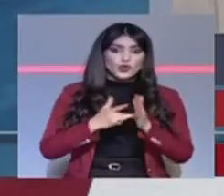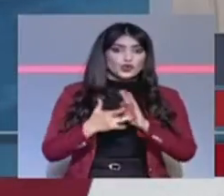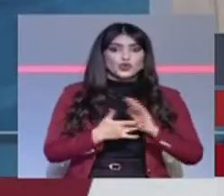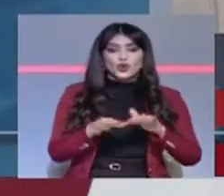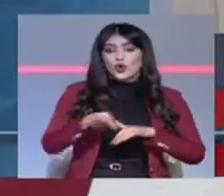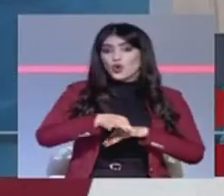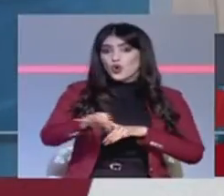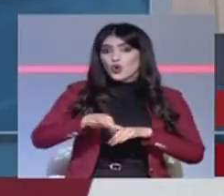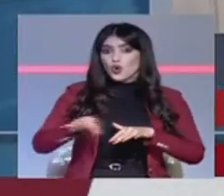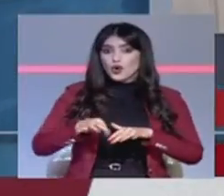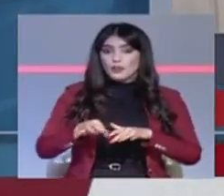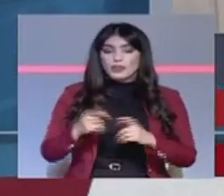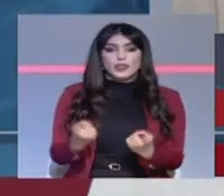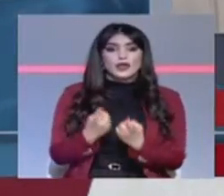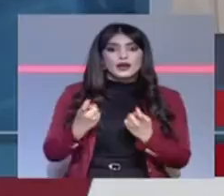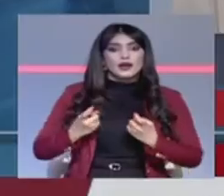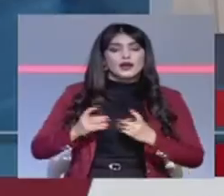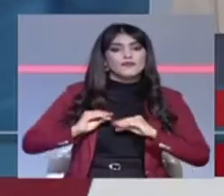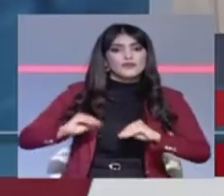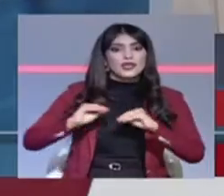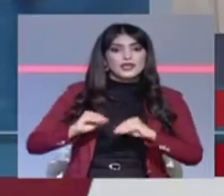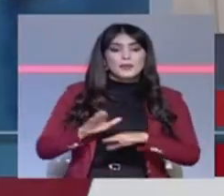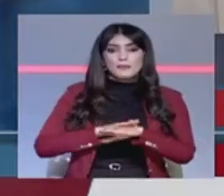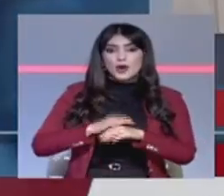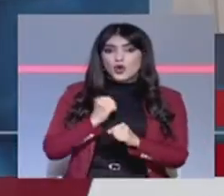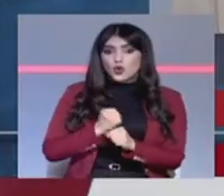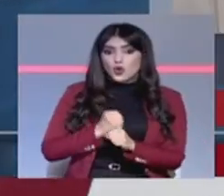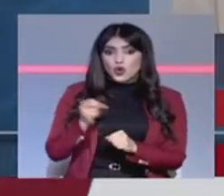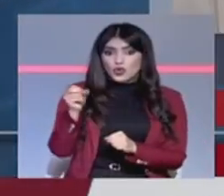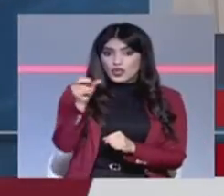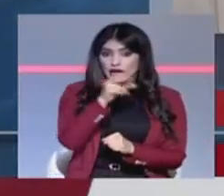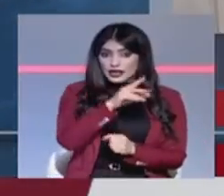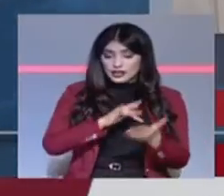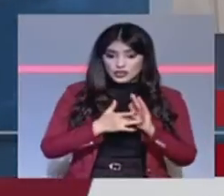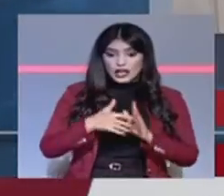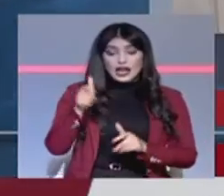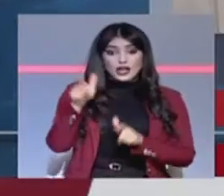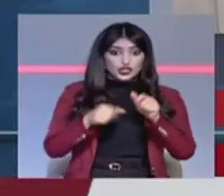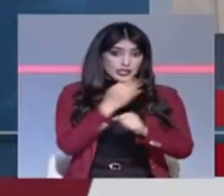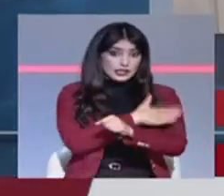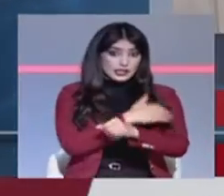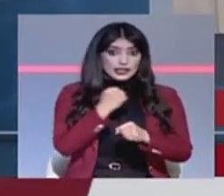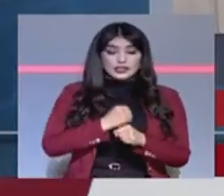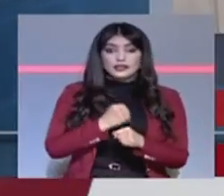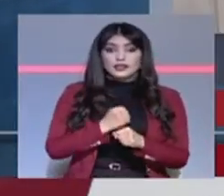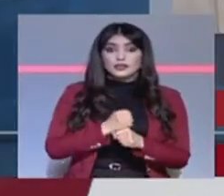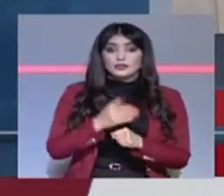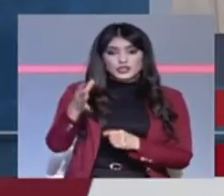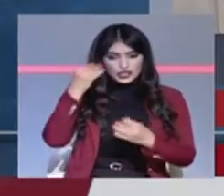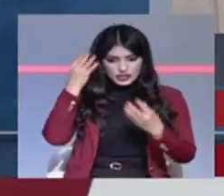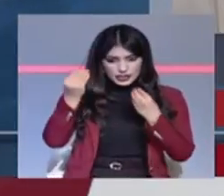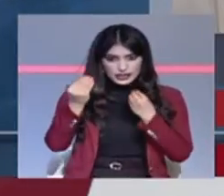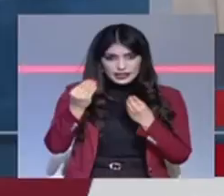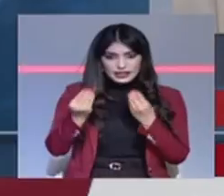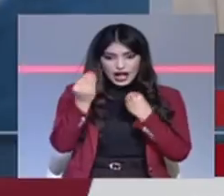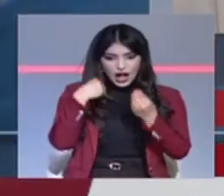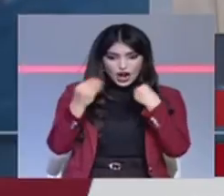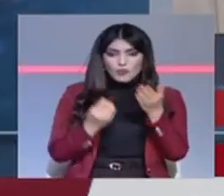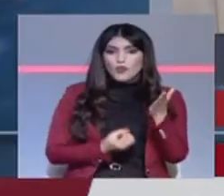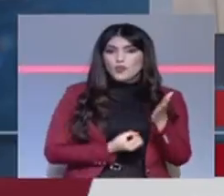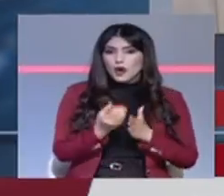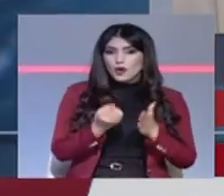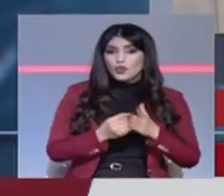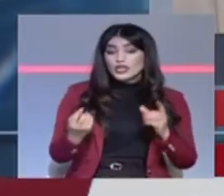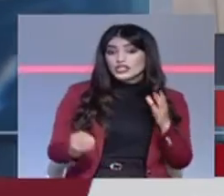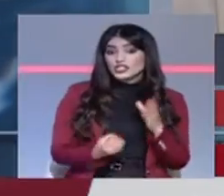فروع وكاله التكوين في مهن السياحه تمكين المهنيين والعاملين في القطاع من كسب مهارات جديده حسب